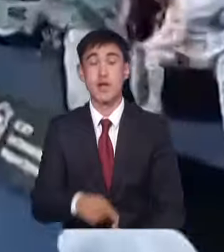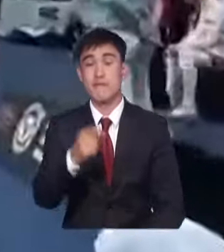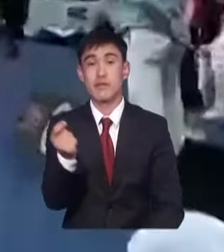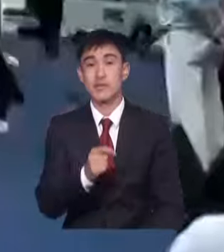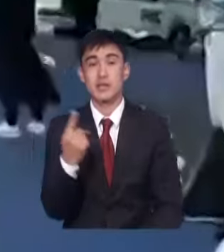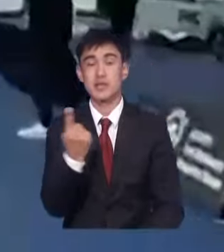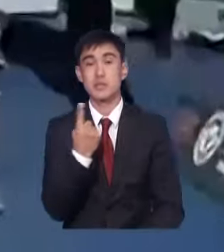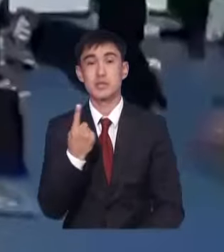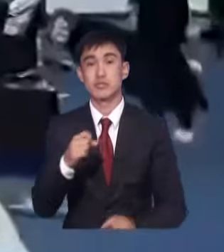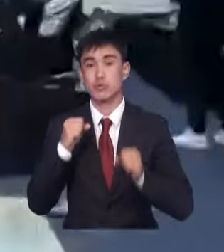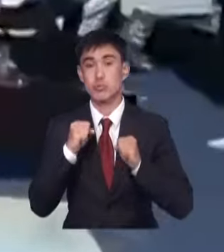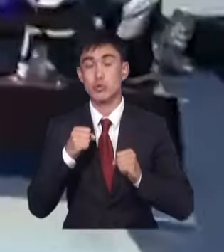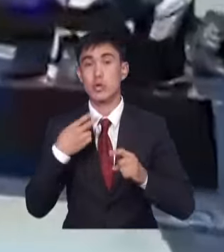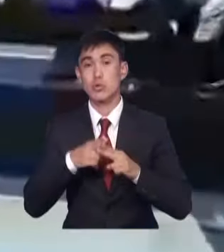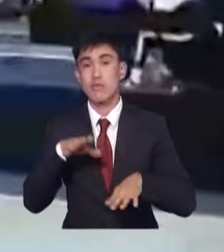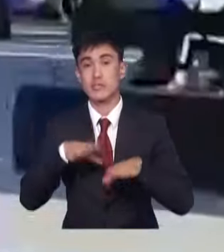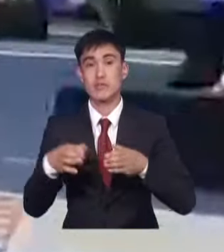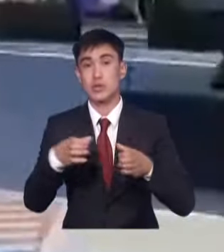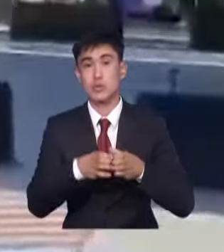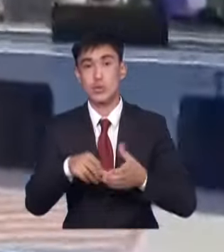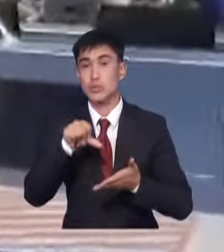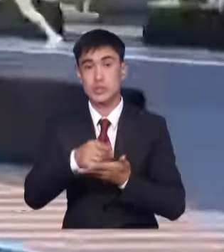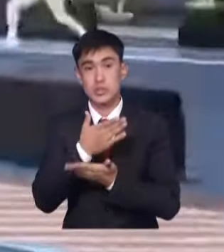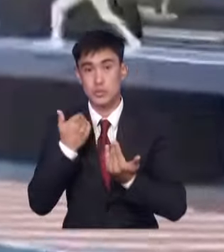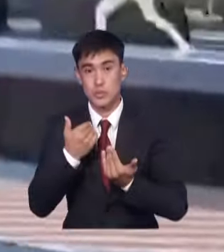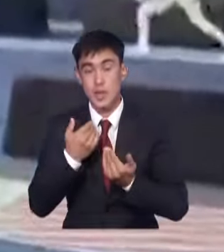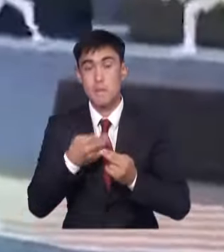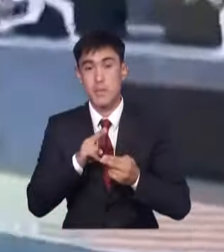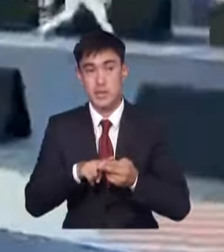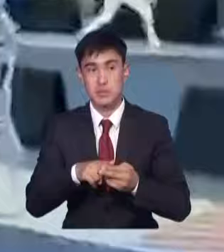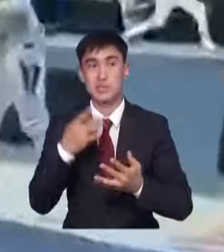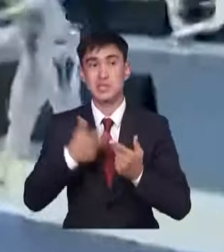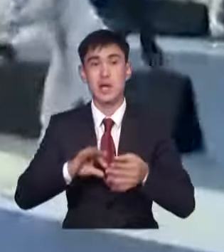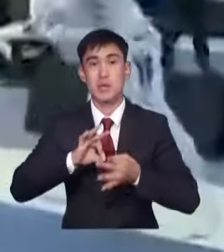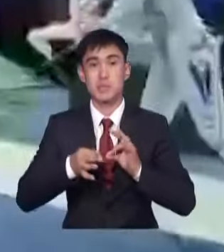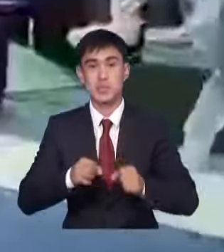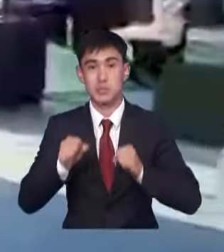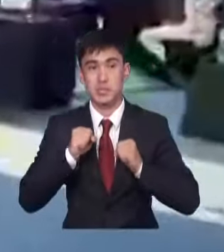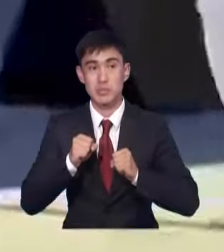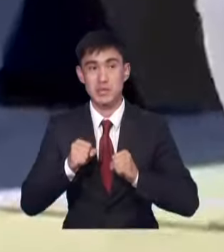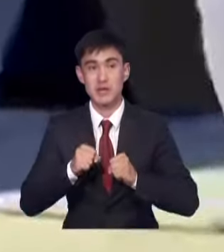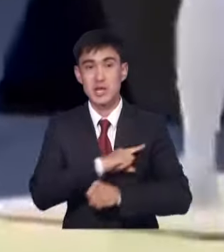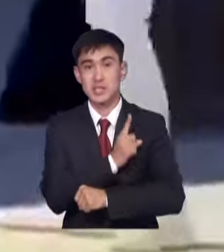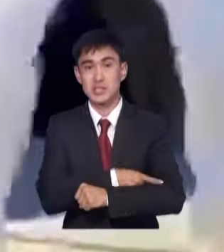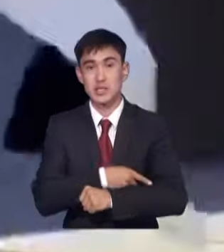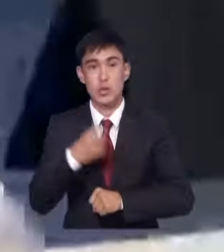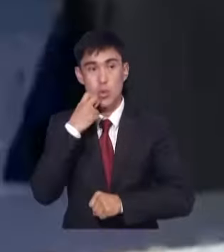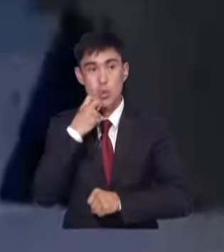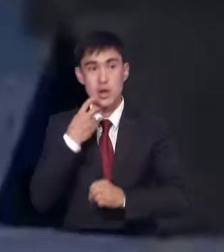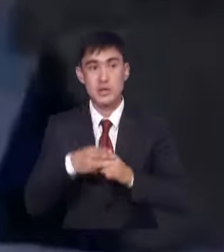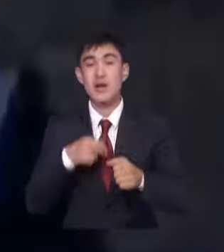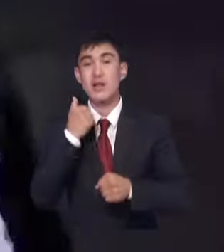единственный вид боевого спорта в котором весовые категории не учитываются тем не менее среди олимпийских атлетов сила ног